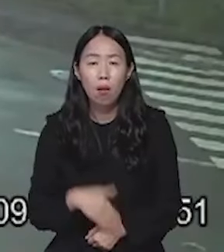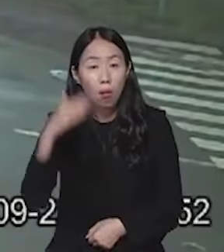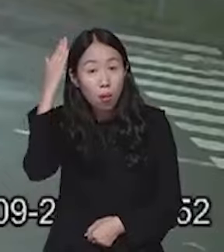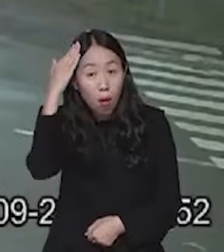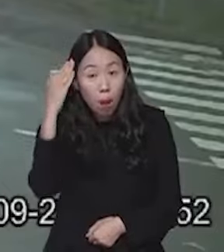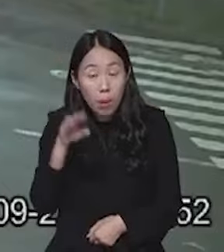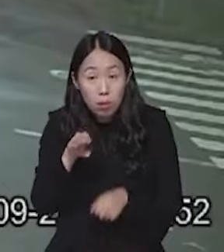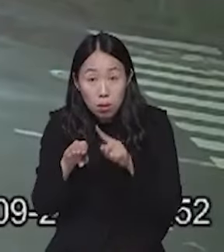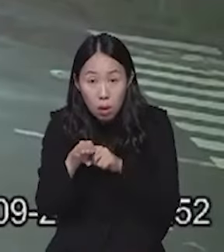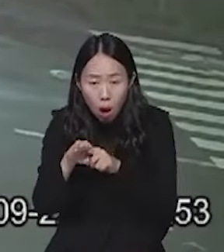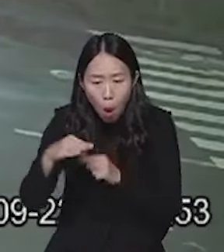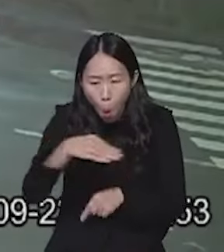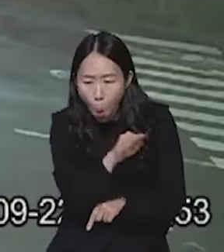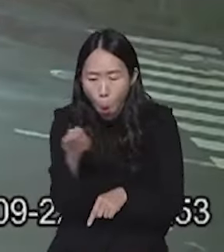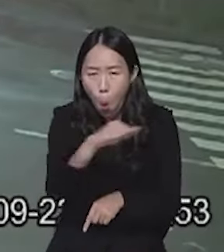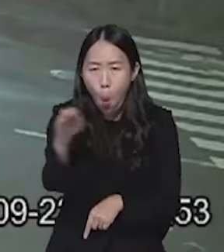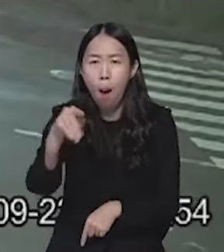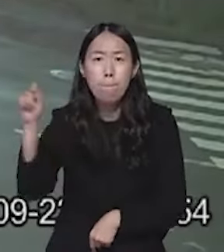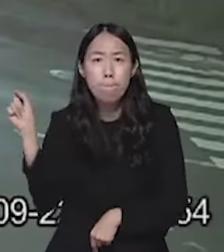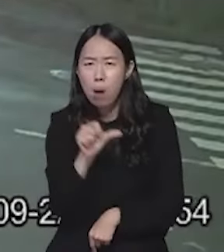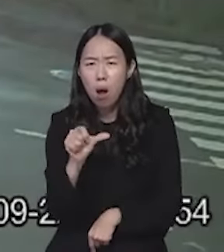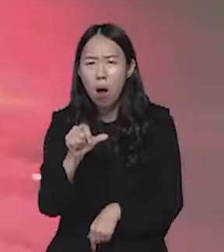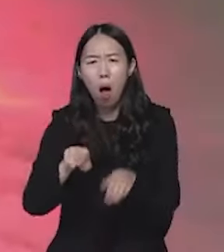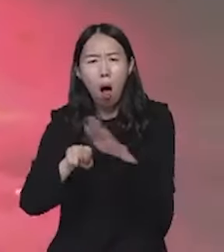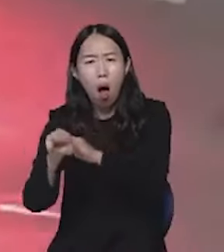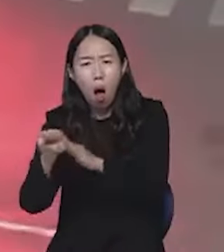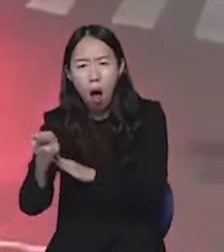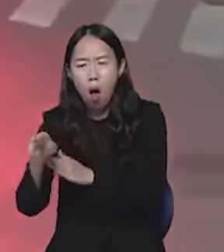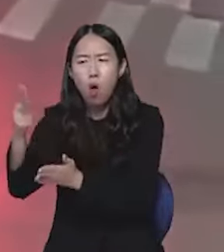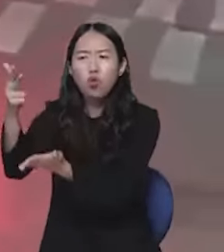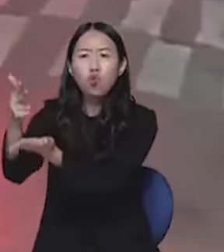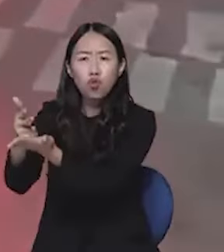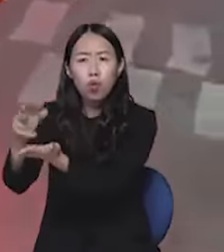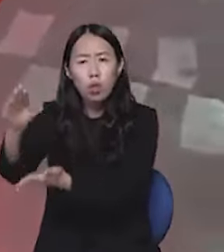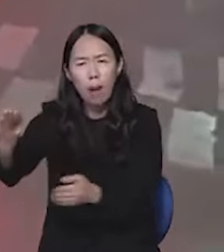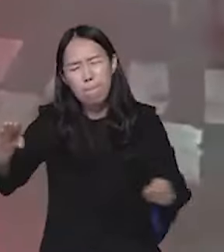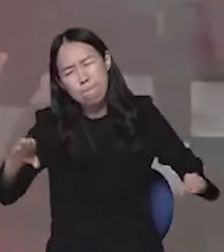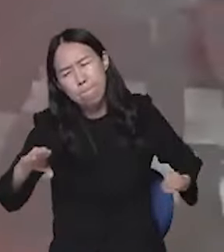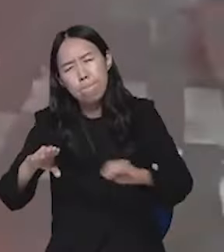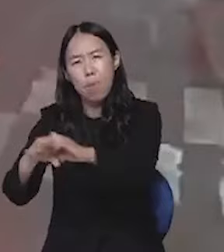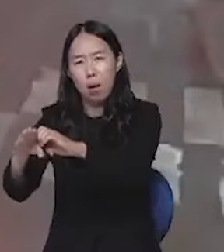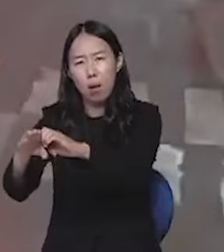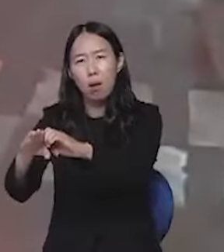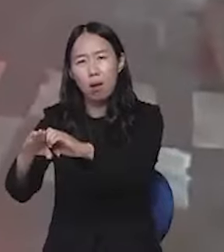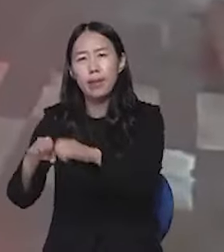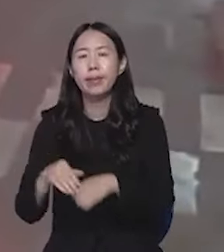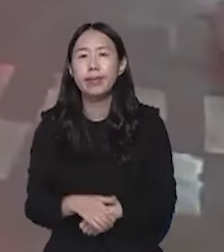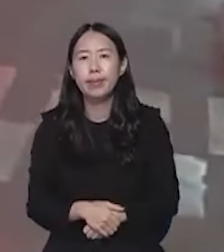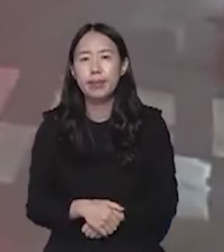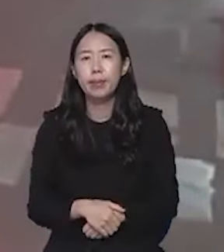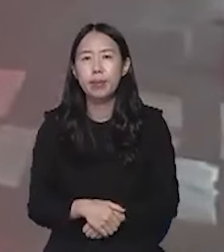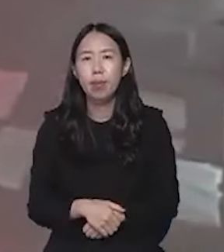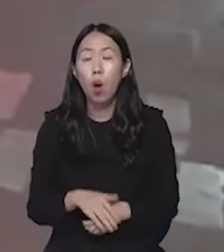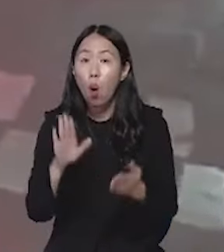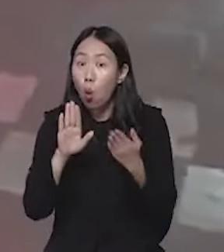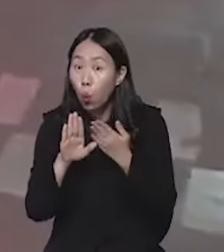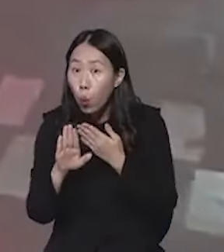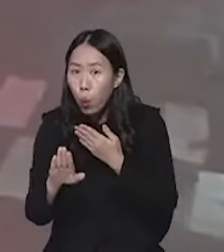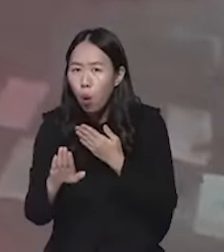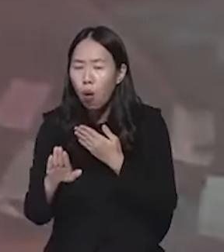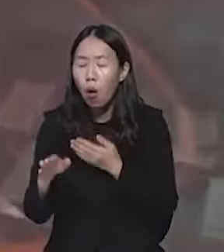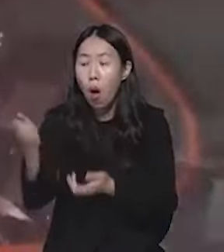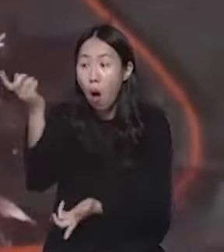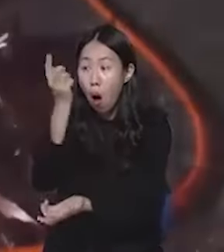검은색 승용차가 중앙선을 넘어 빠른 속도로 내달리더니 주차된 트레일러를 들이받고 멈춰섭니다. 잠시 뒤